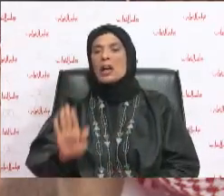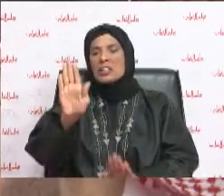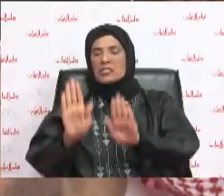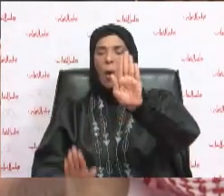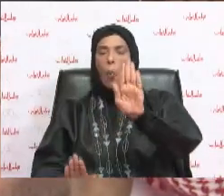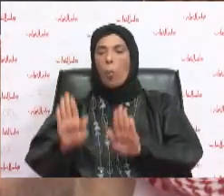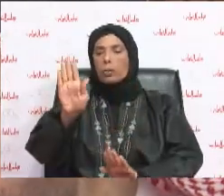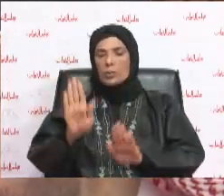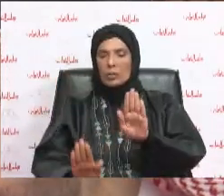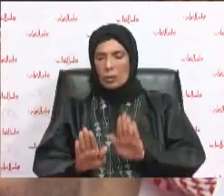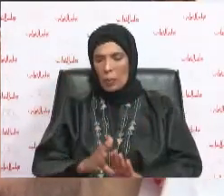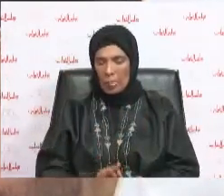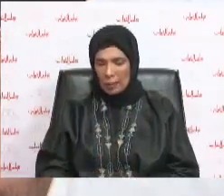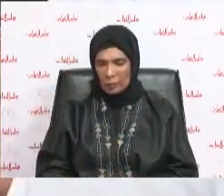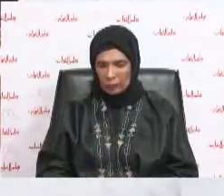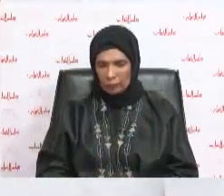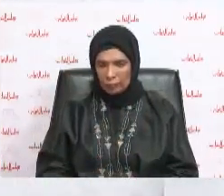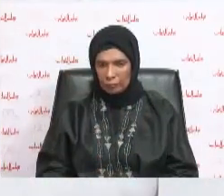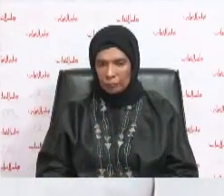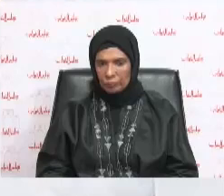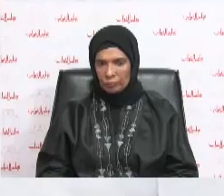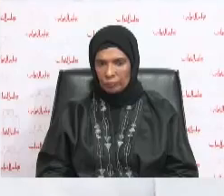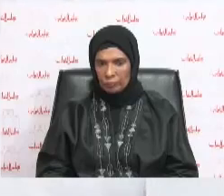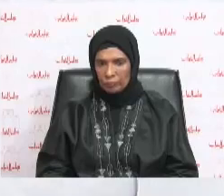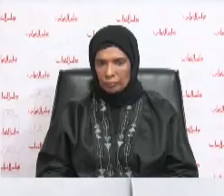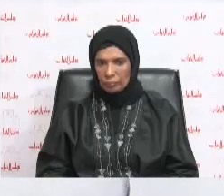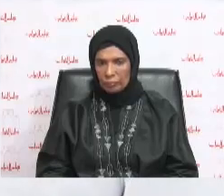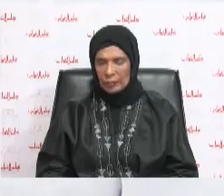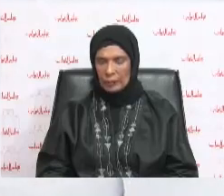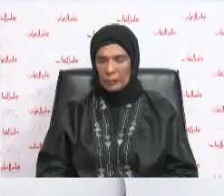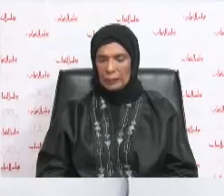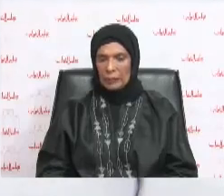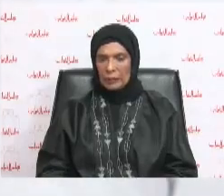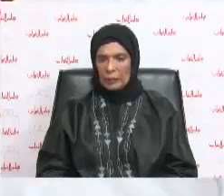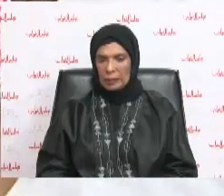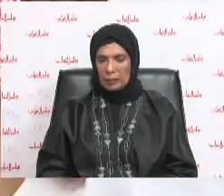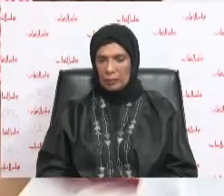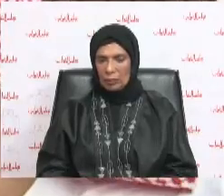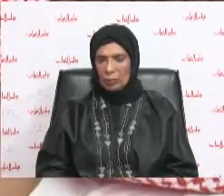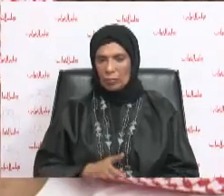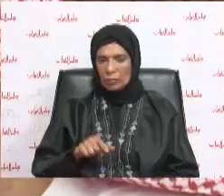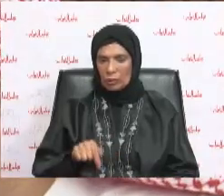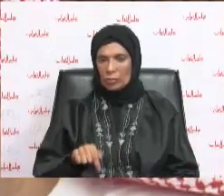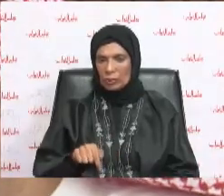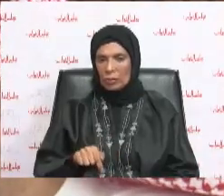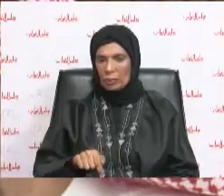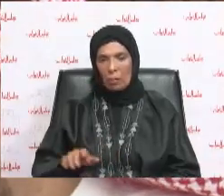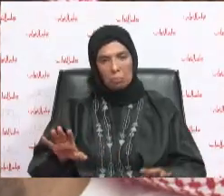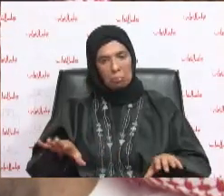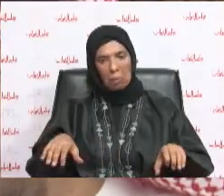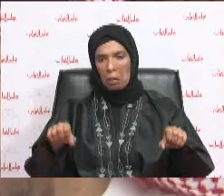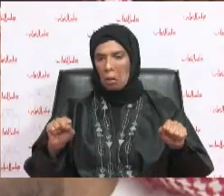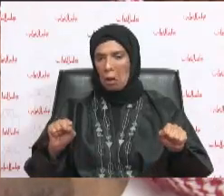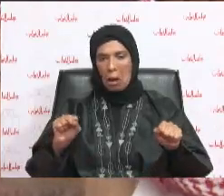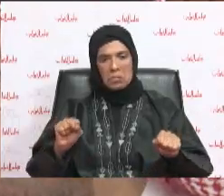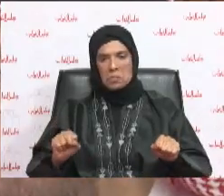هني اللي ما يراجع ولا يحضر لأي مرسوم أو مواد أو قوانين. ترى هذه راح تكون خلاص يا معالي الرئيس